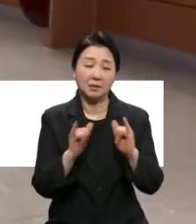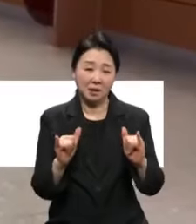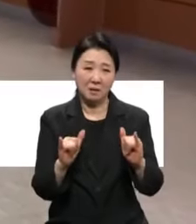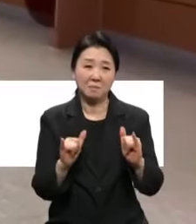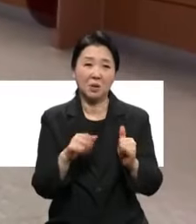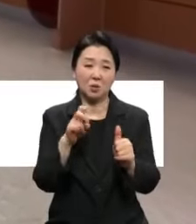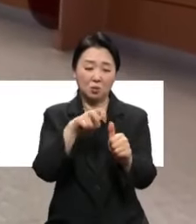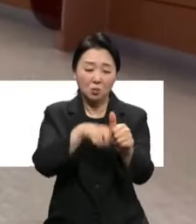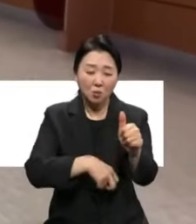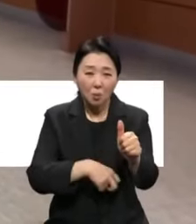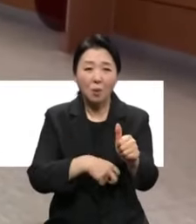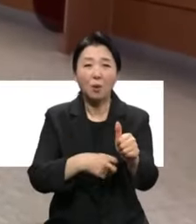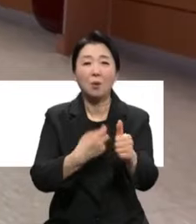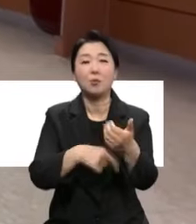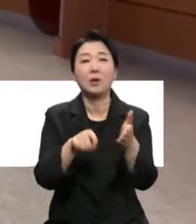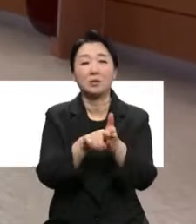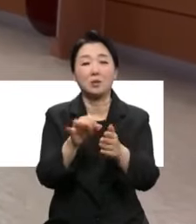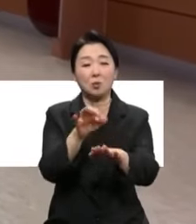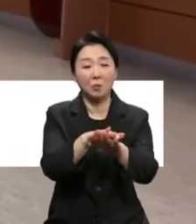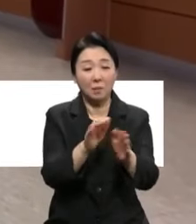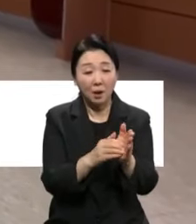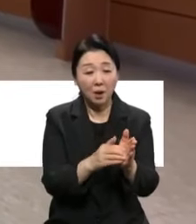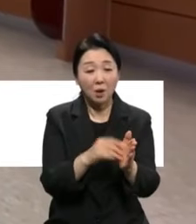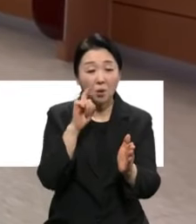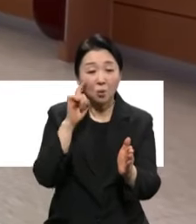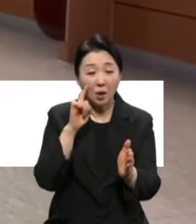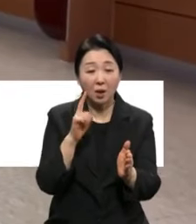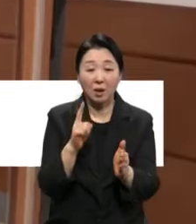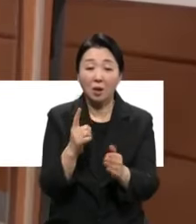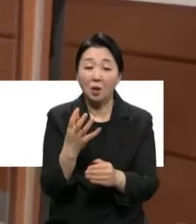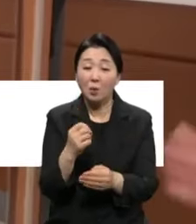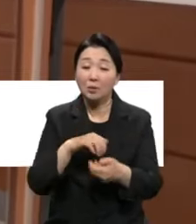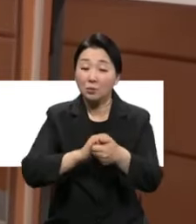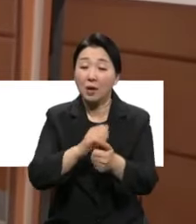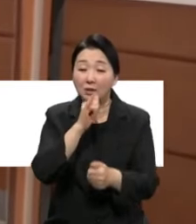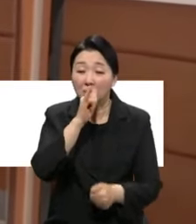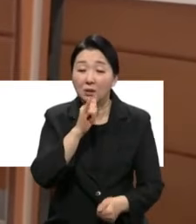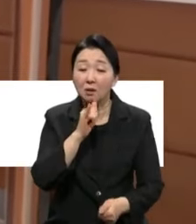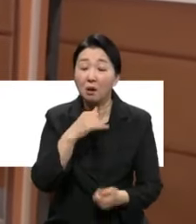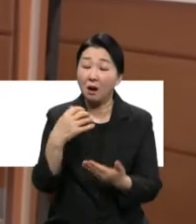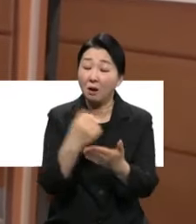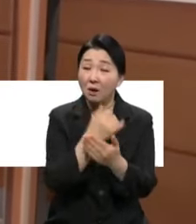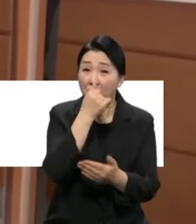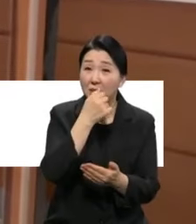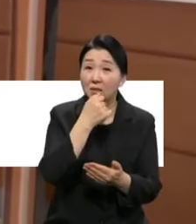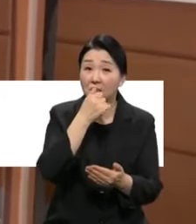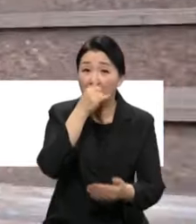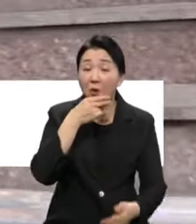그리고 그 뭐 해수 제한 신청서를 작성했는지 아닌지 알 수 있습니까? 그건 없습니까?